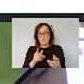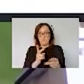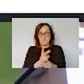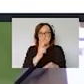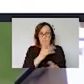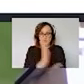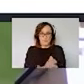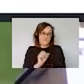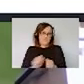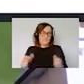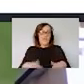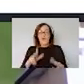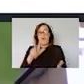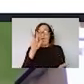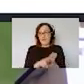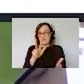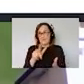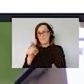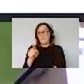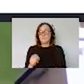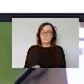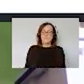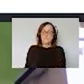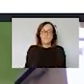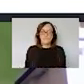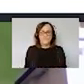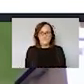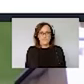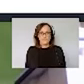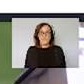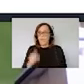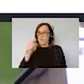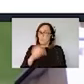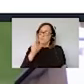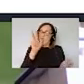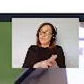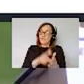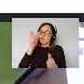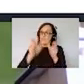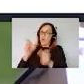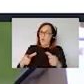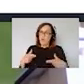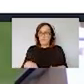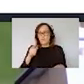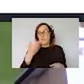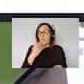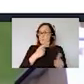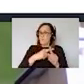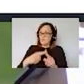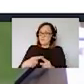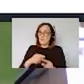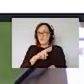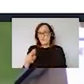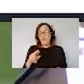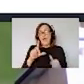O, jest, dobrze, zaakceptuj. Zobaczcie Państwo, że ja tutaj muszę zaakceptować poszczególne osoby, co jest z jednej strony pozytywną rzeczą, a z